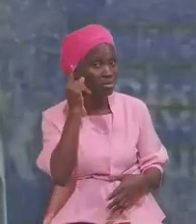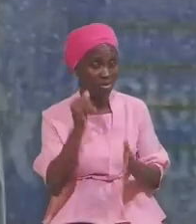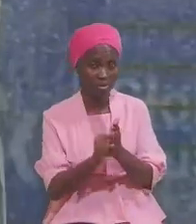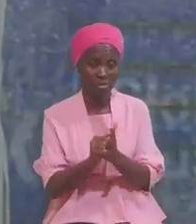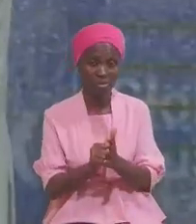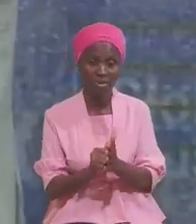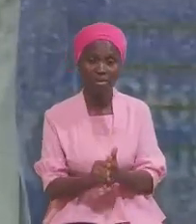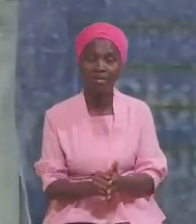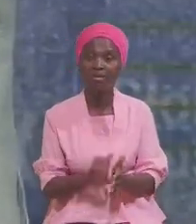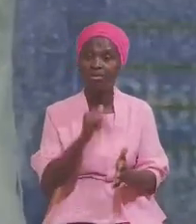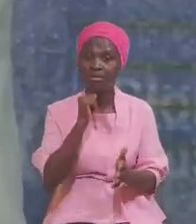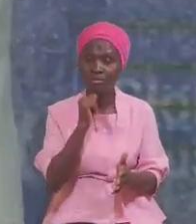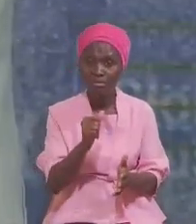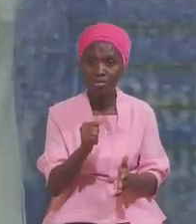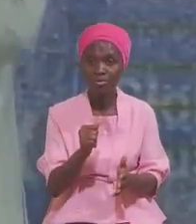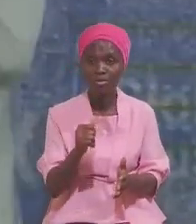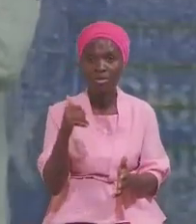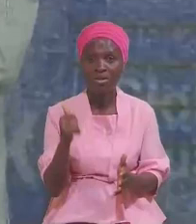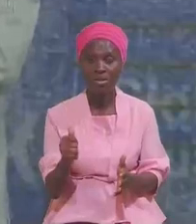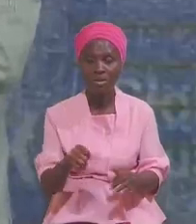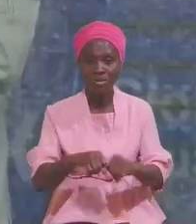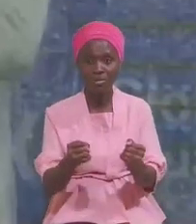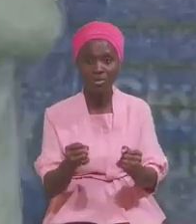il n'y a pas un lien rompu